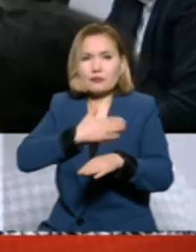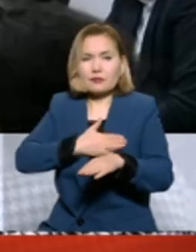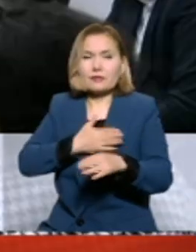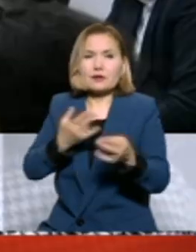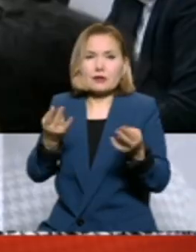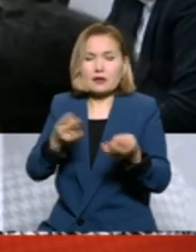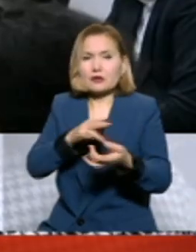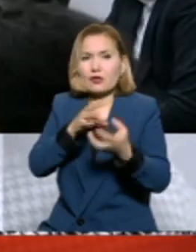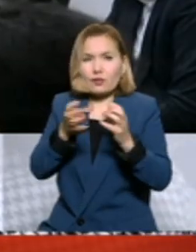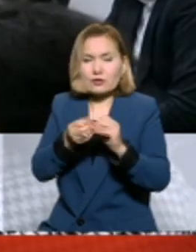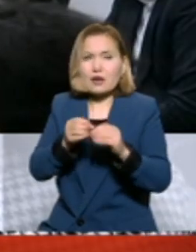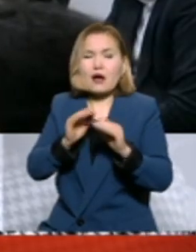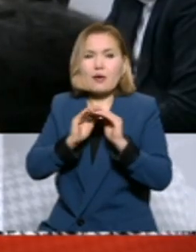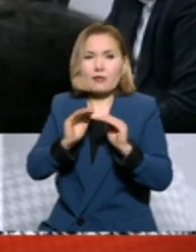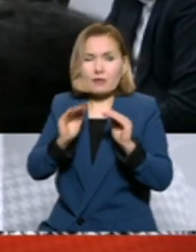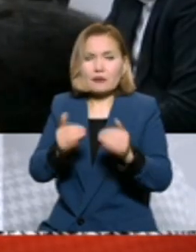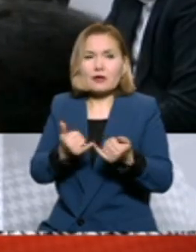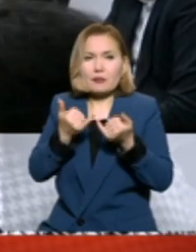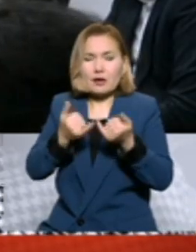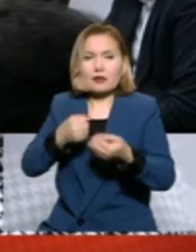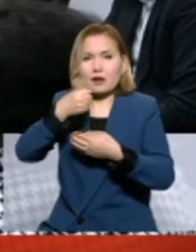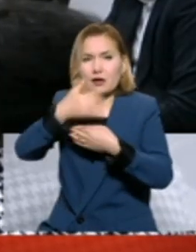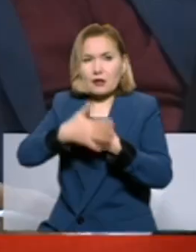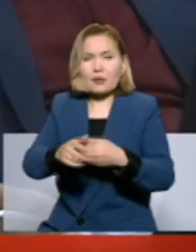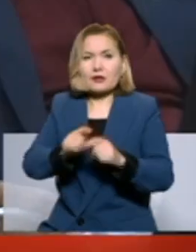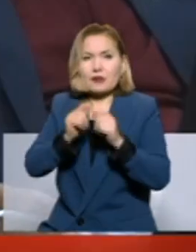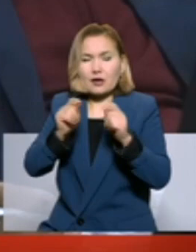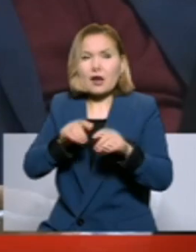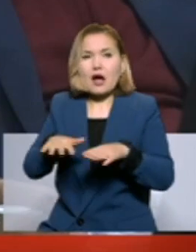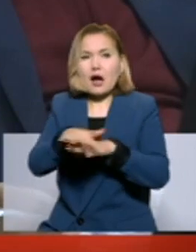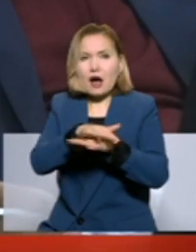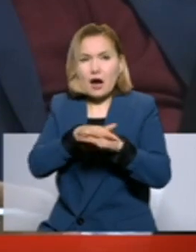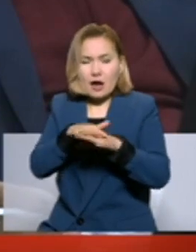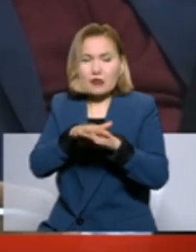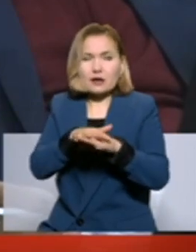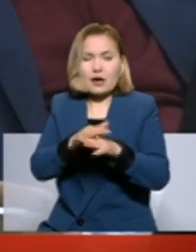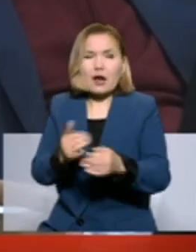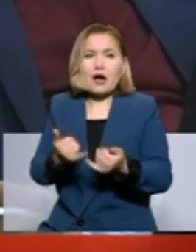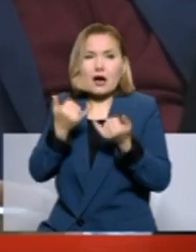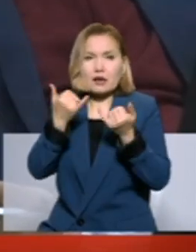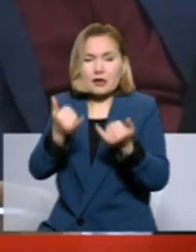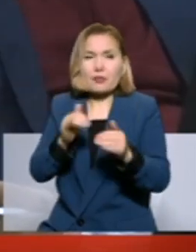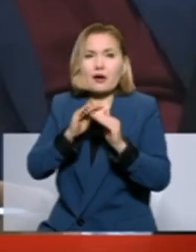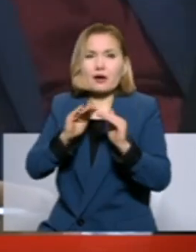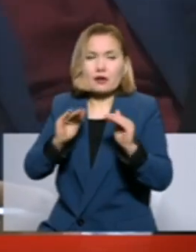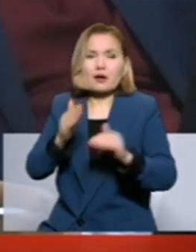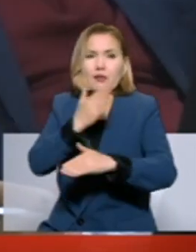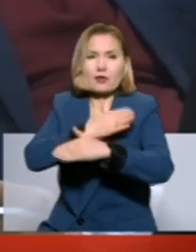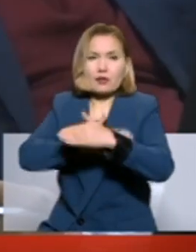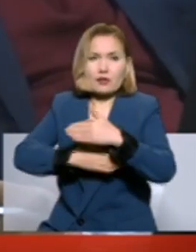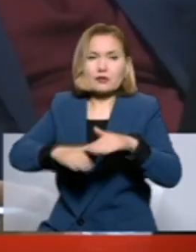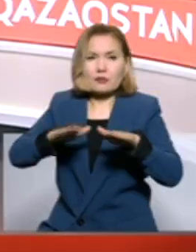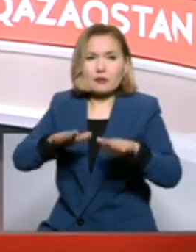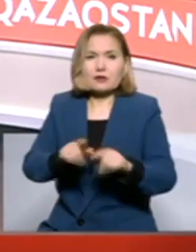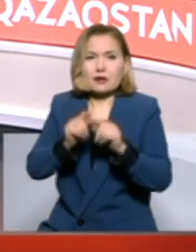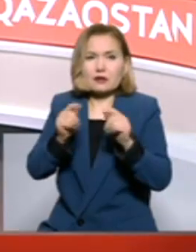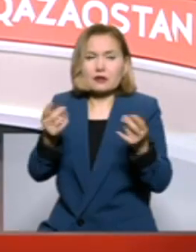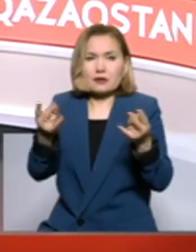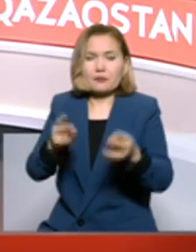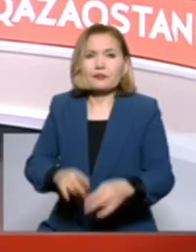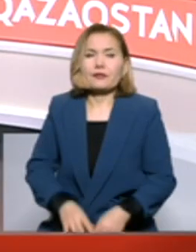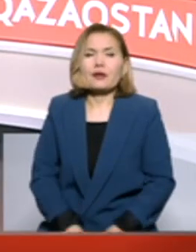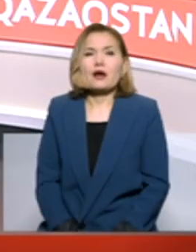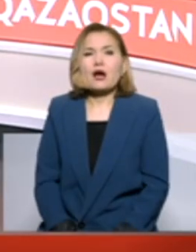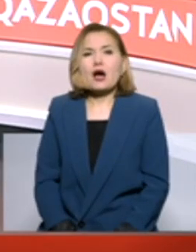көп. Бұны бір халыққа жалпы қолданатын бір орынға айналдыру керек.